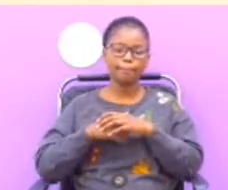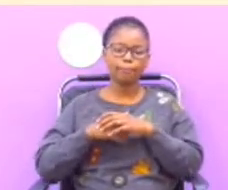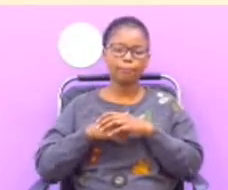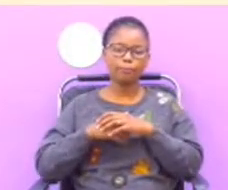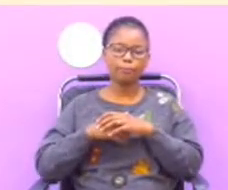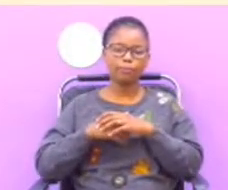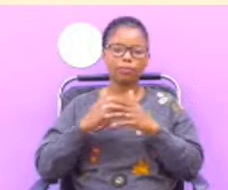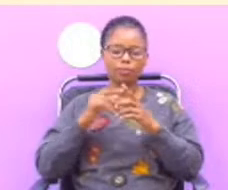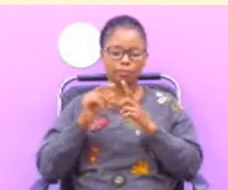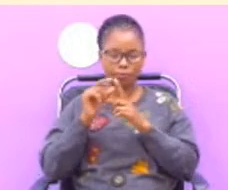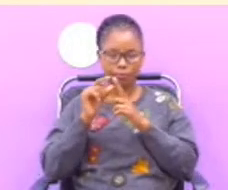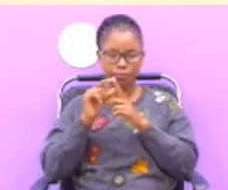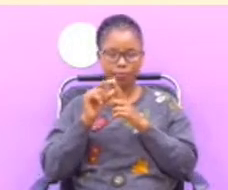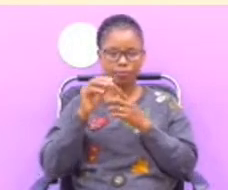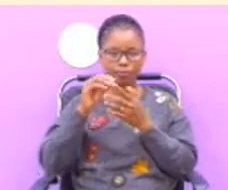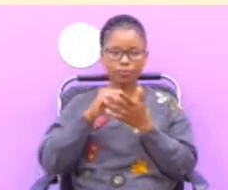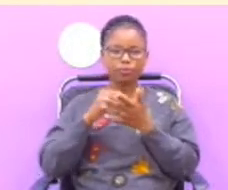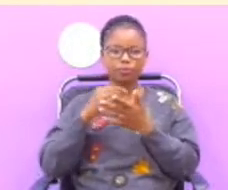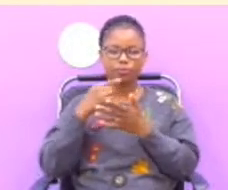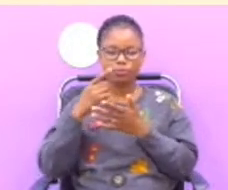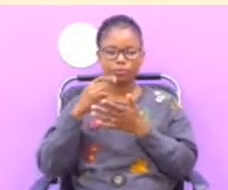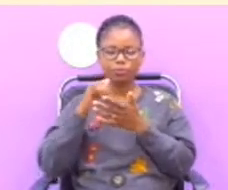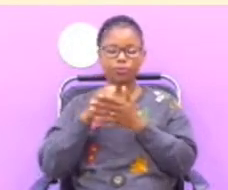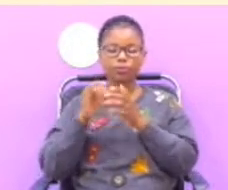mandĩko maroiga atĩ bũrũri